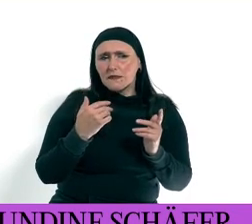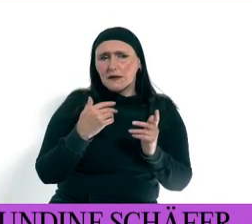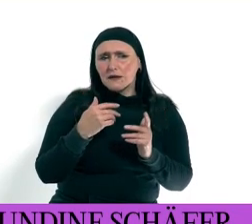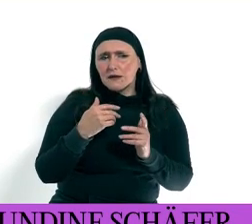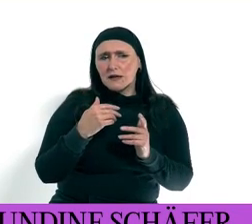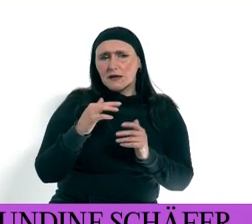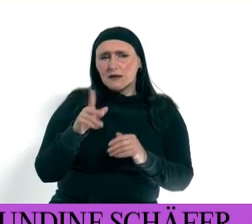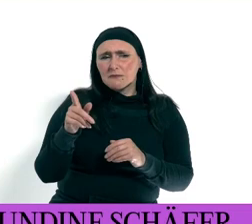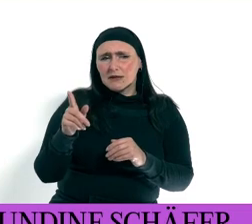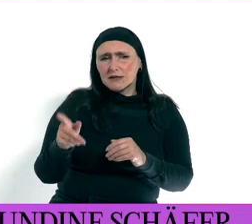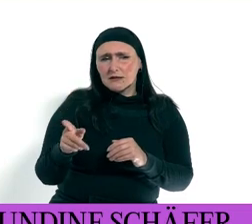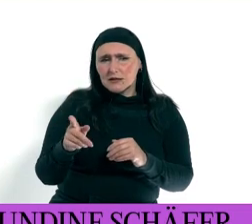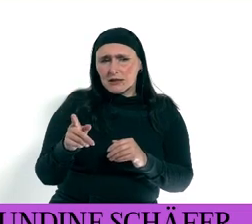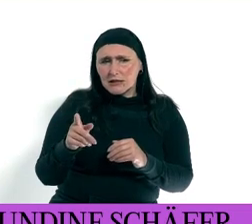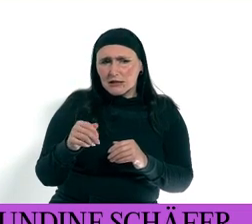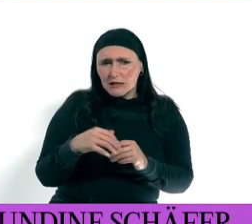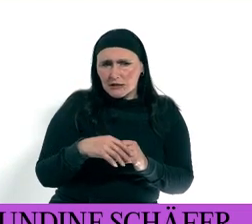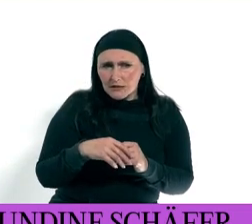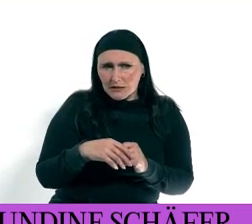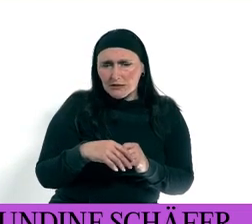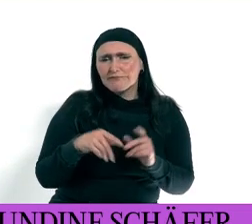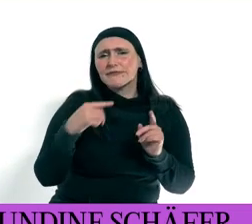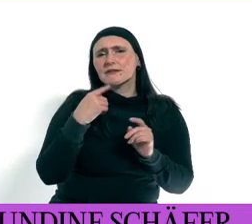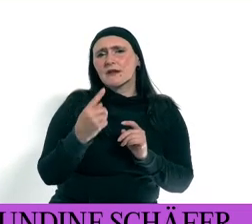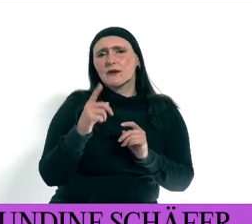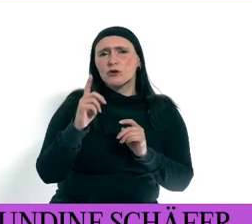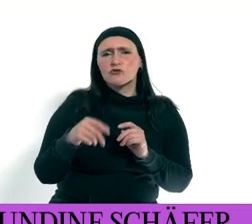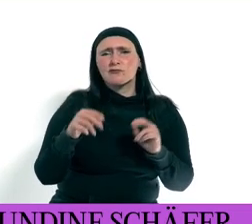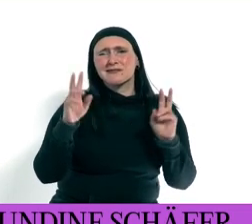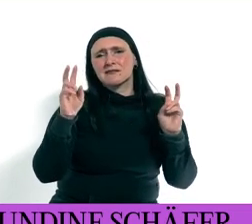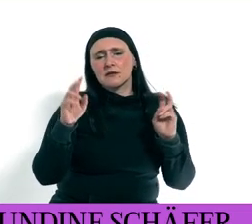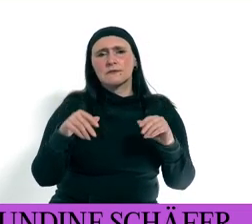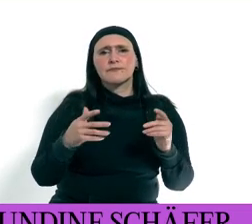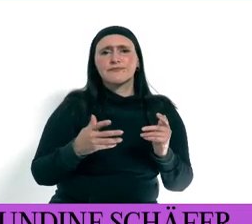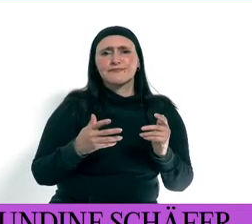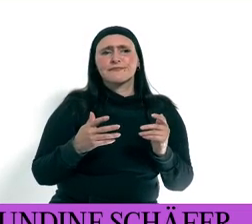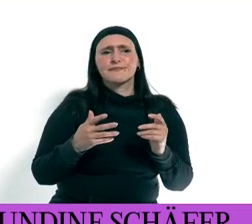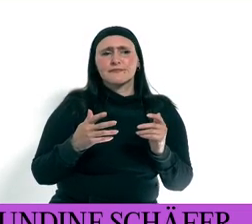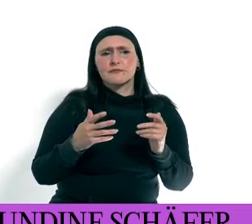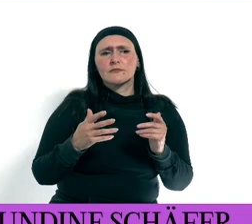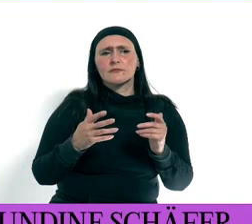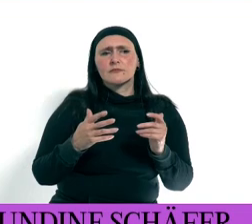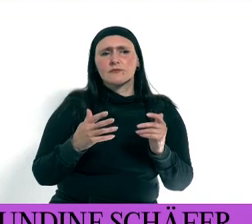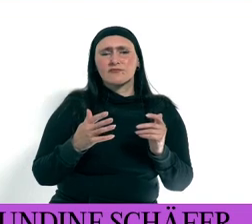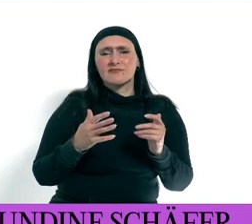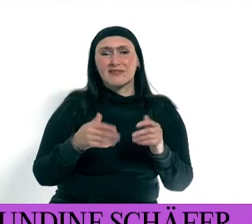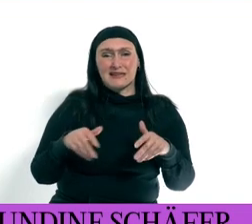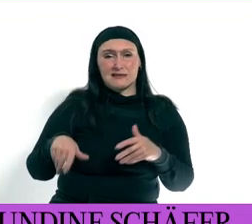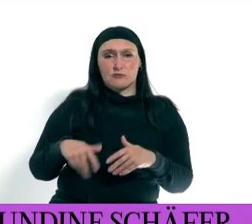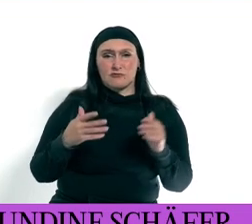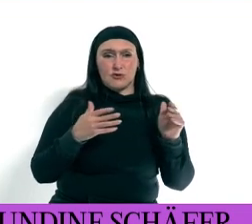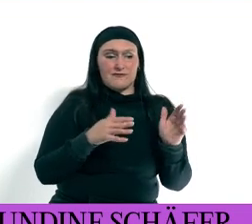die Standardorganisationen und dann auf unserer Seite des Flusses das